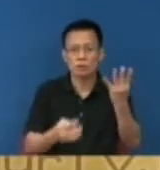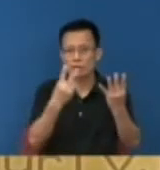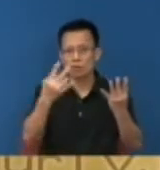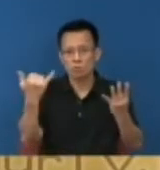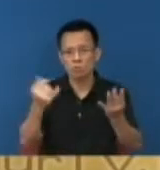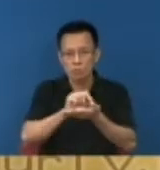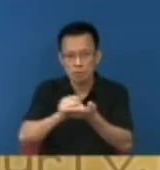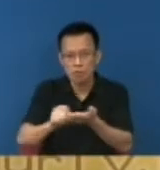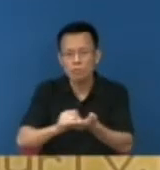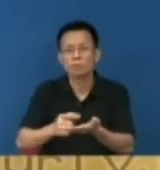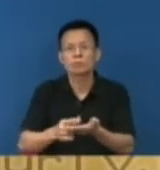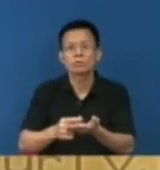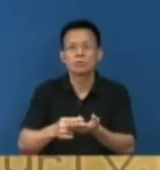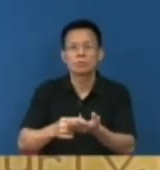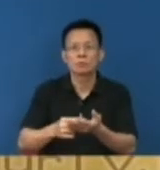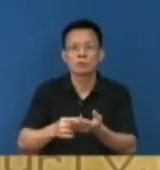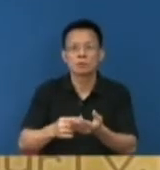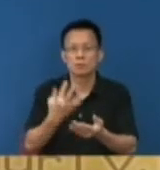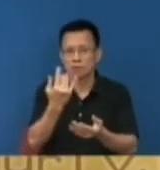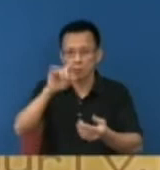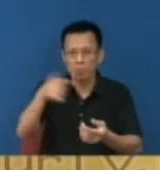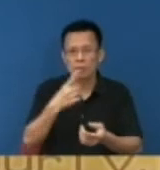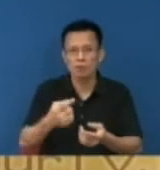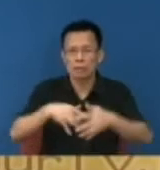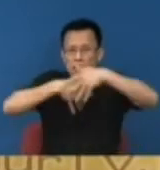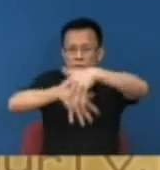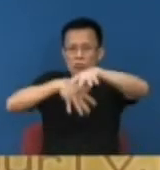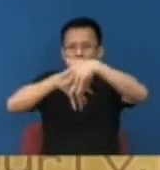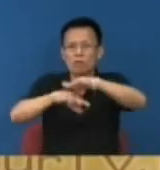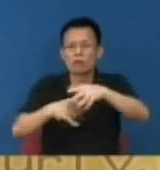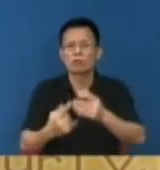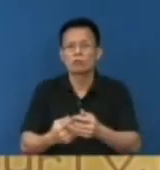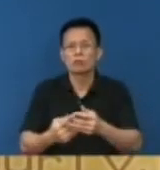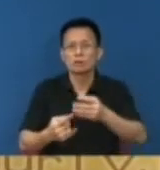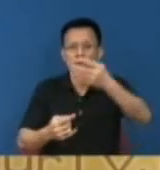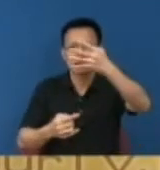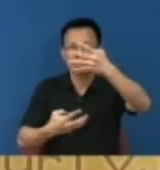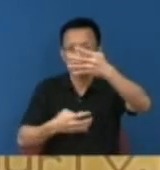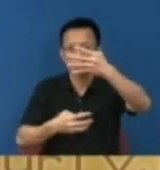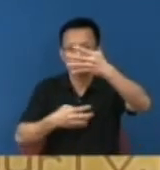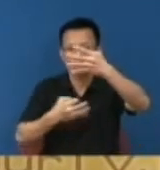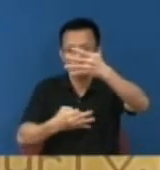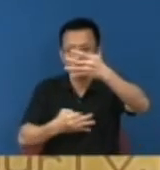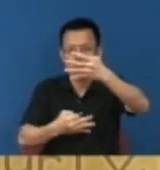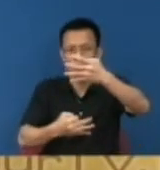十萬人大遊行，一路去到5月13日的群眾運動，是不是又